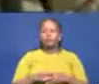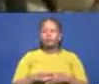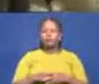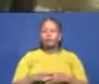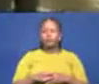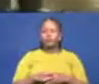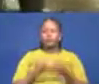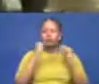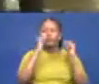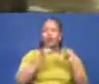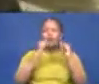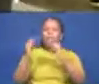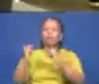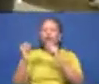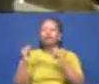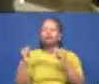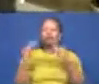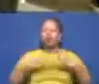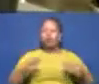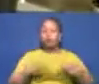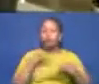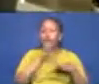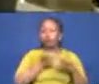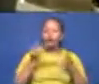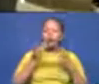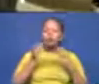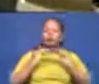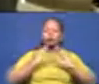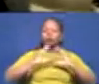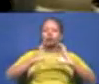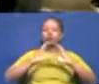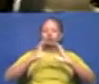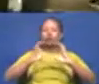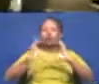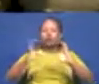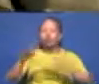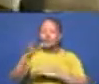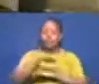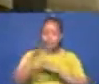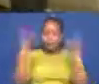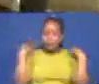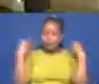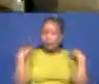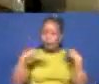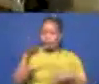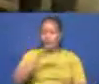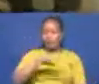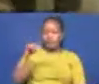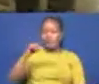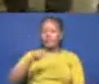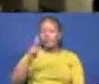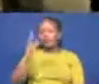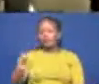Mabondia hao ambao walikuwa wakifunzwa na kocha wa timu ya taifa Tarid Master katika kambi yao ya mazoezi mtani Githurai Nairobi watatumia mashindano